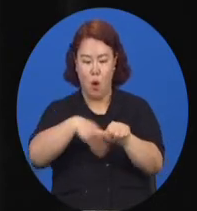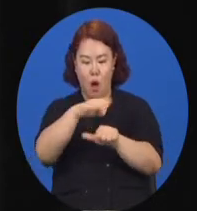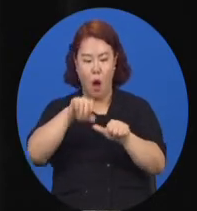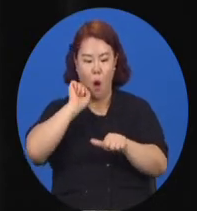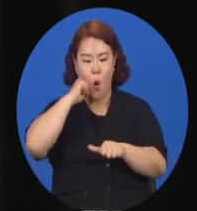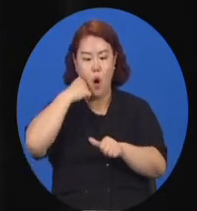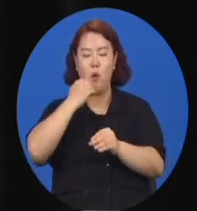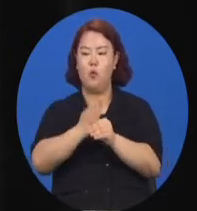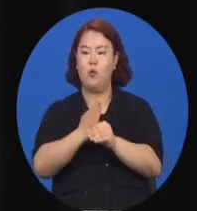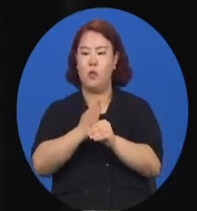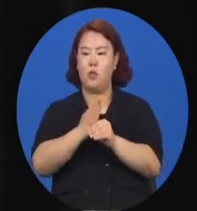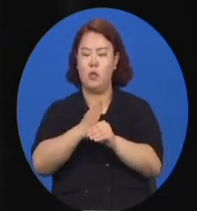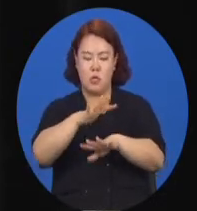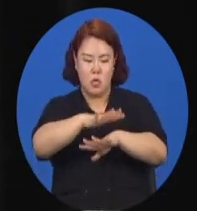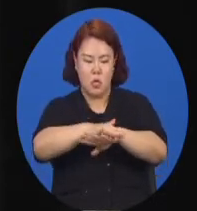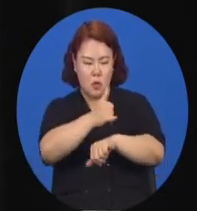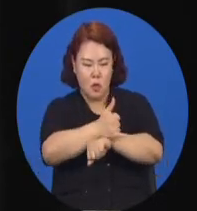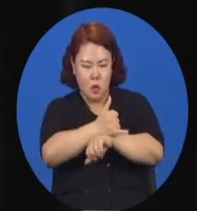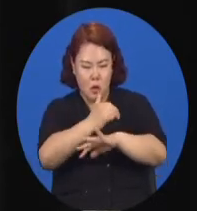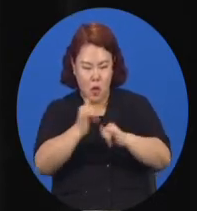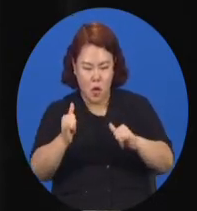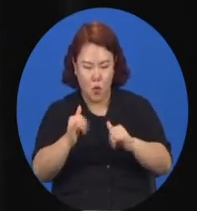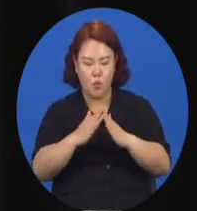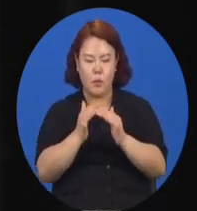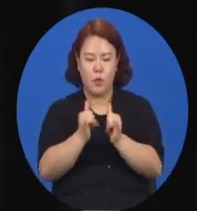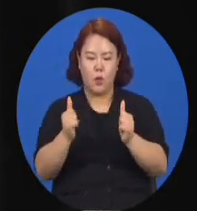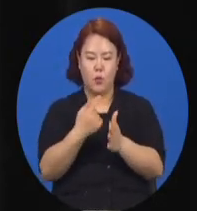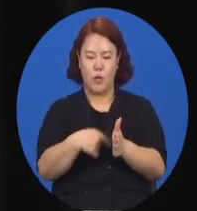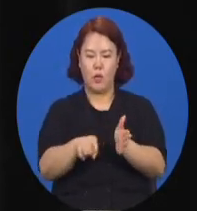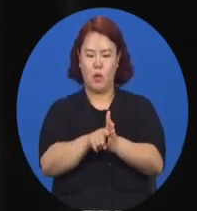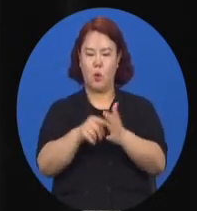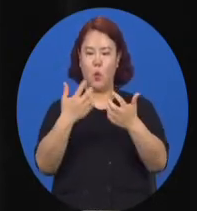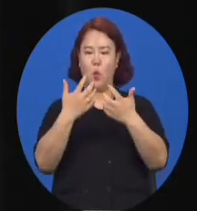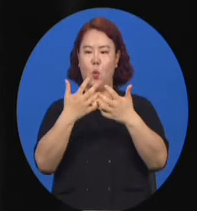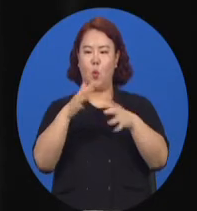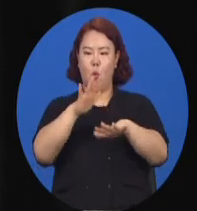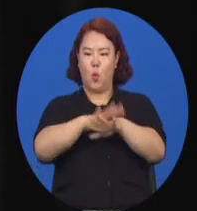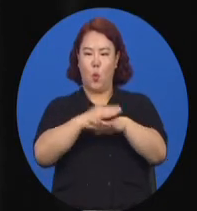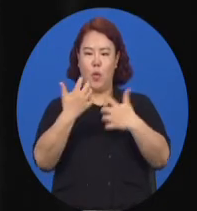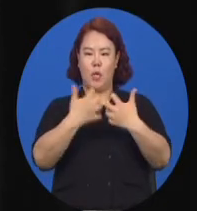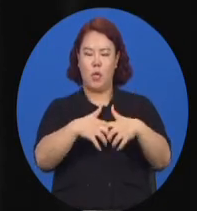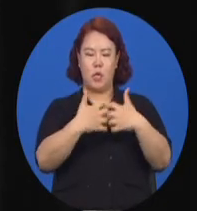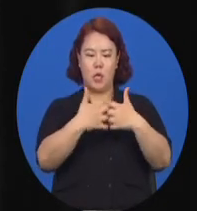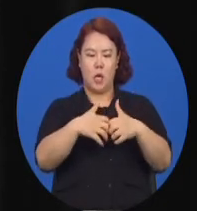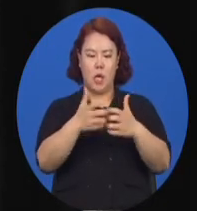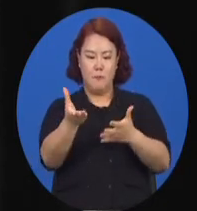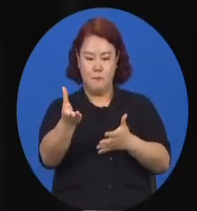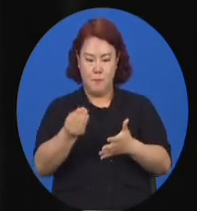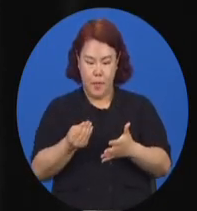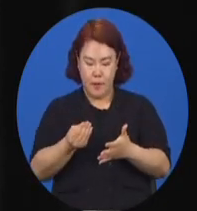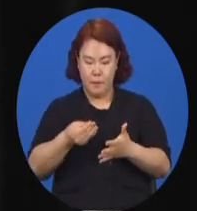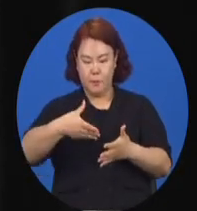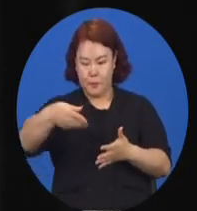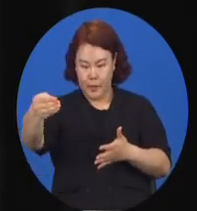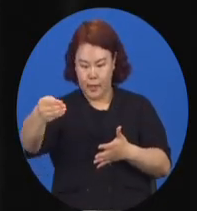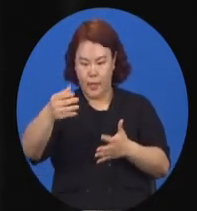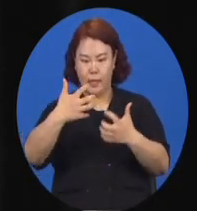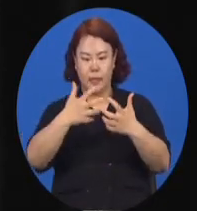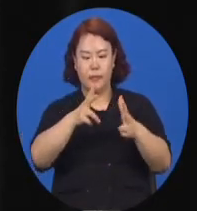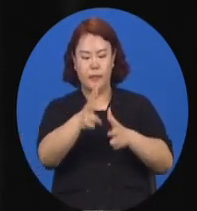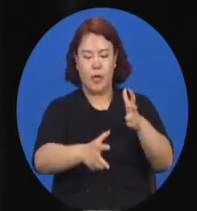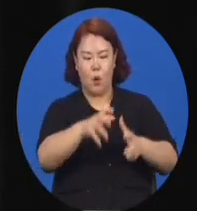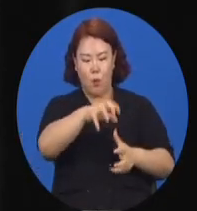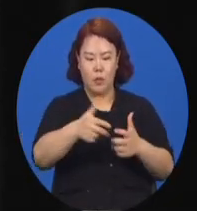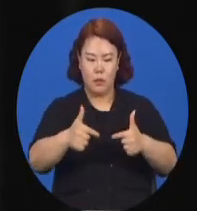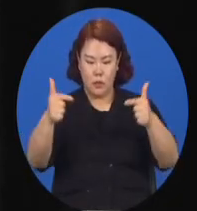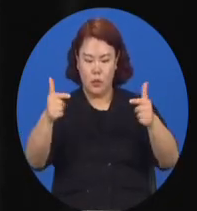속에서 용농을 하시는 우리 국민들을 위해서 저는 농기계 임대 사업소를 매년 늘려가고 있고, 또 고령화 또